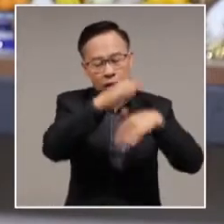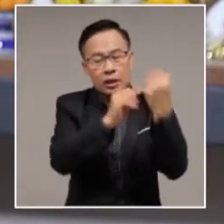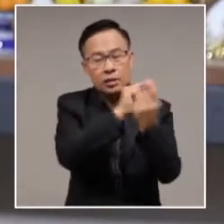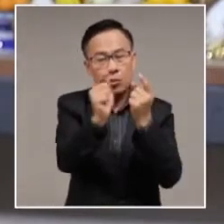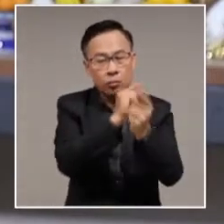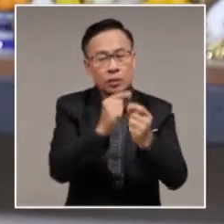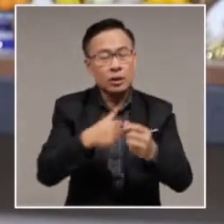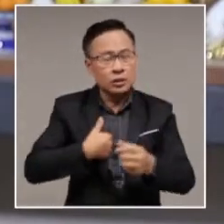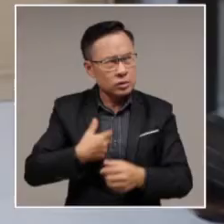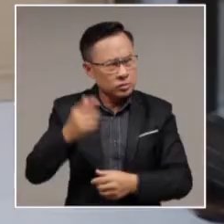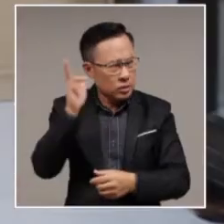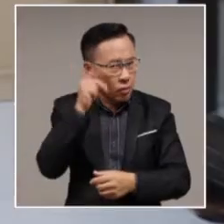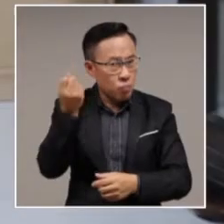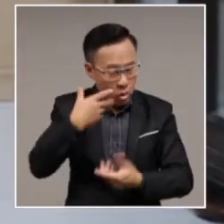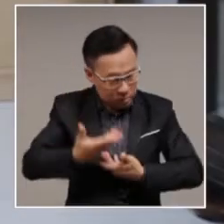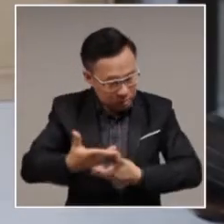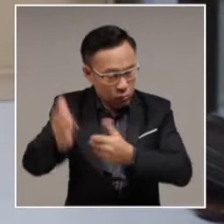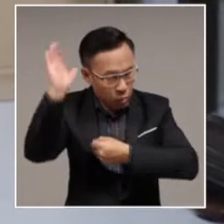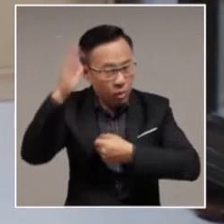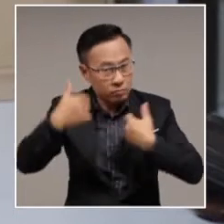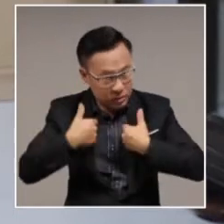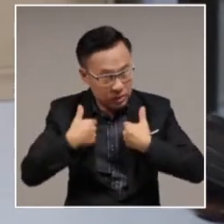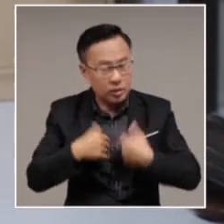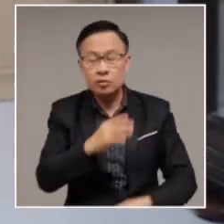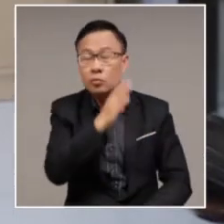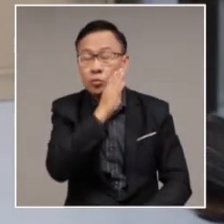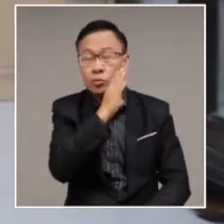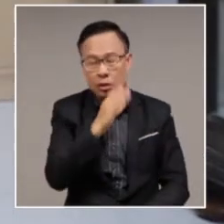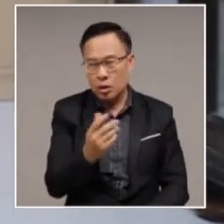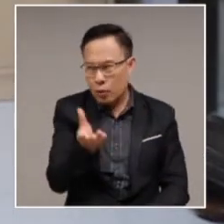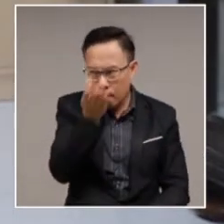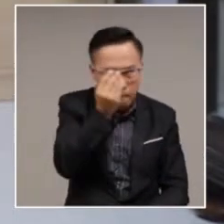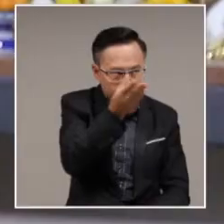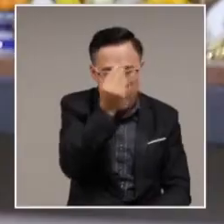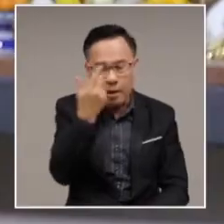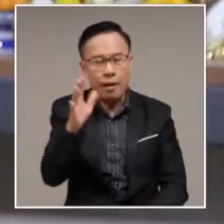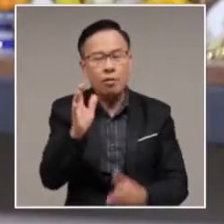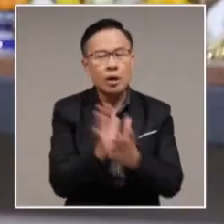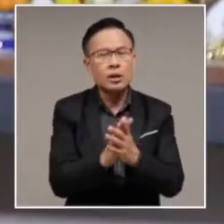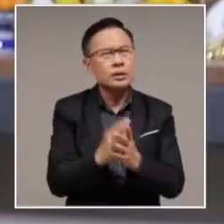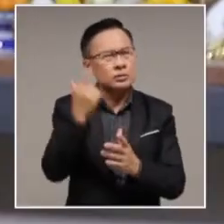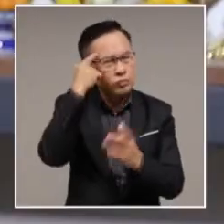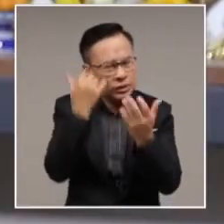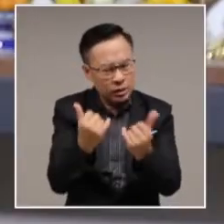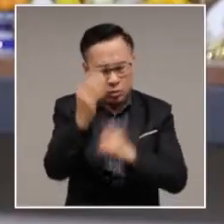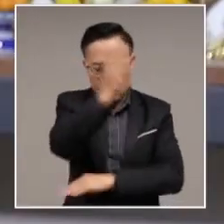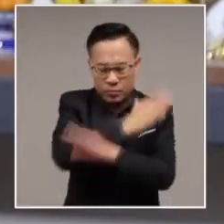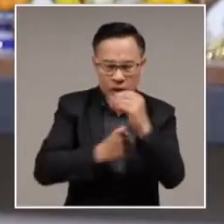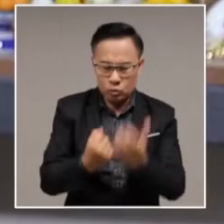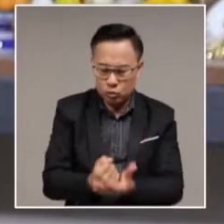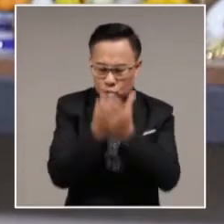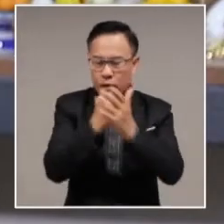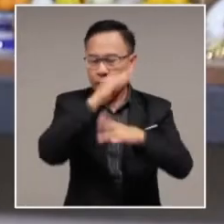กรับเชิญไปเป็นวิทยากรด้วย ค่ะ ใช่ไหมคะแล้วอย่างนี้ถ้าเรามองในมุมของการขับเคลื่อนสังคมเราคิดว่าคนพิการ